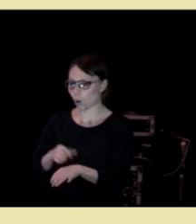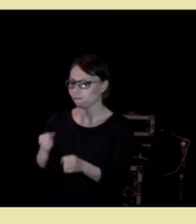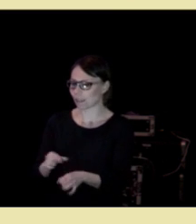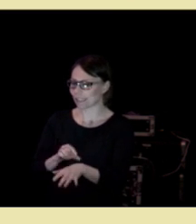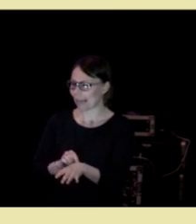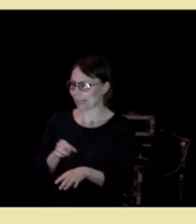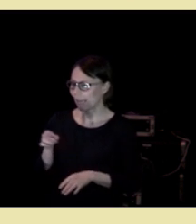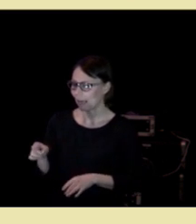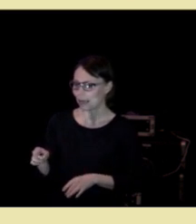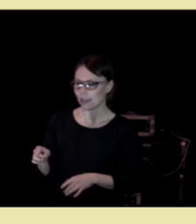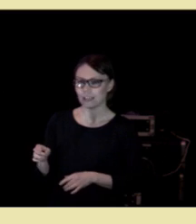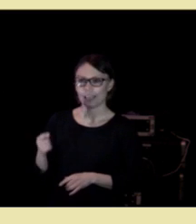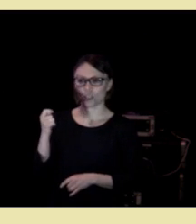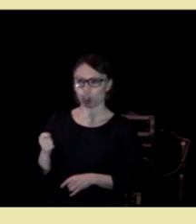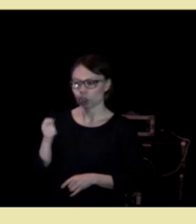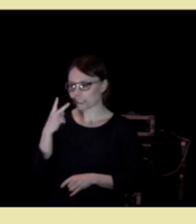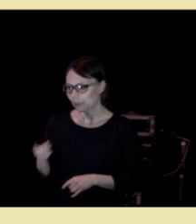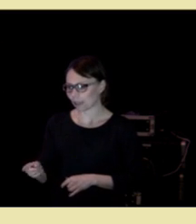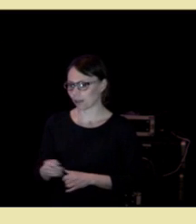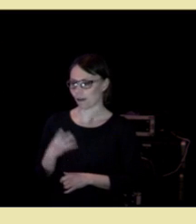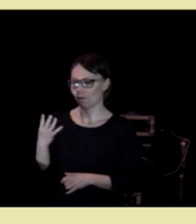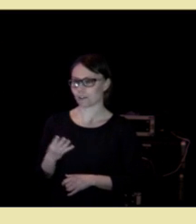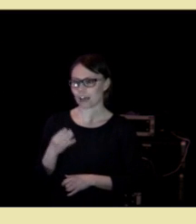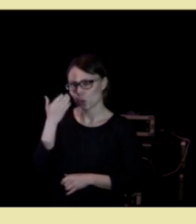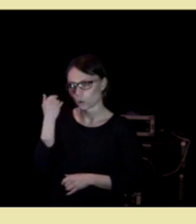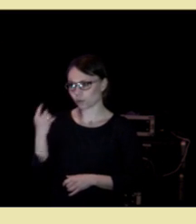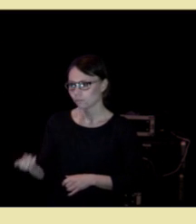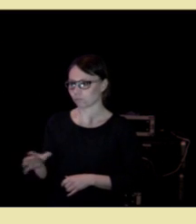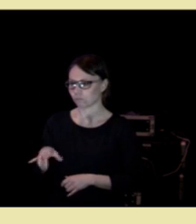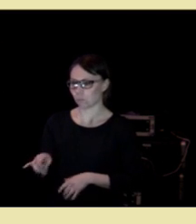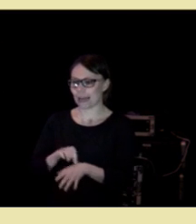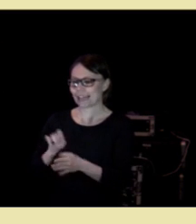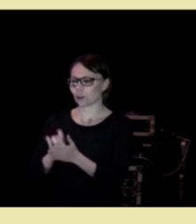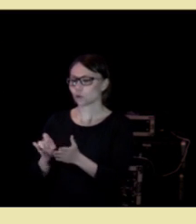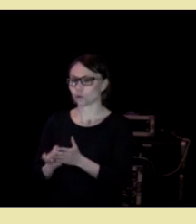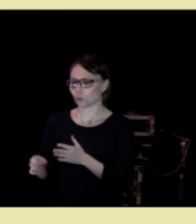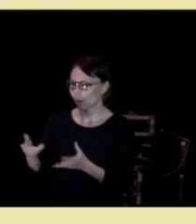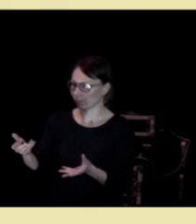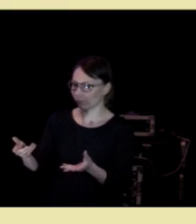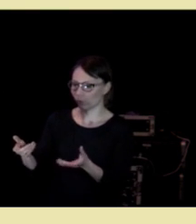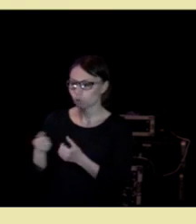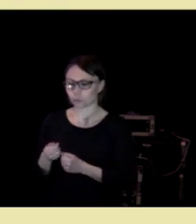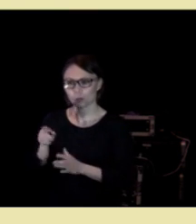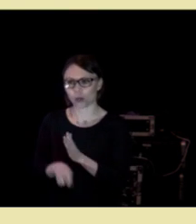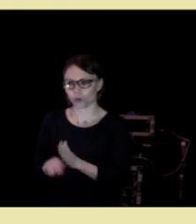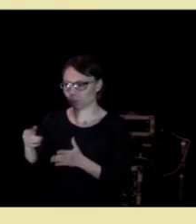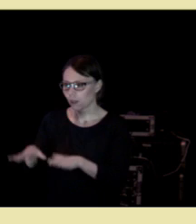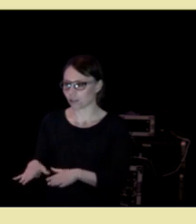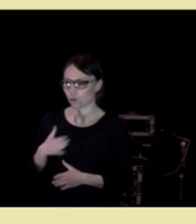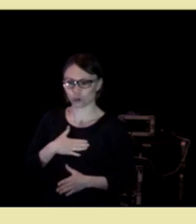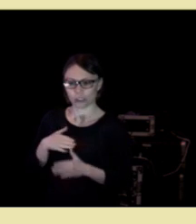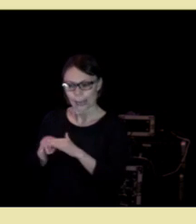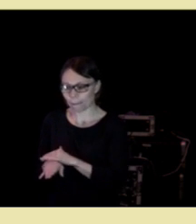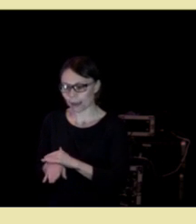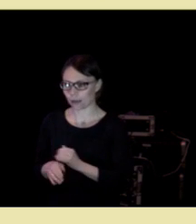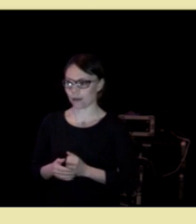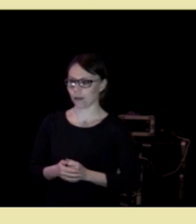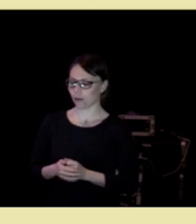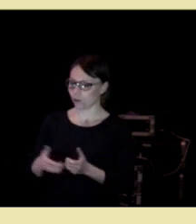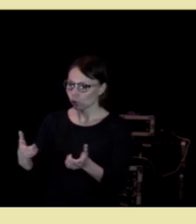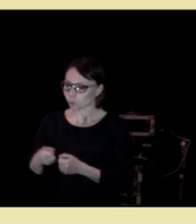i Tynset. 4. juni satt hun på legekontoret og tok imot på akuttplass på sykehjemmet